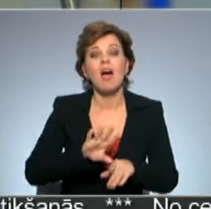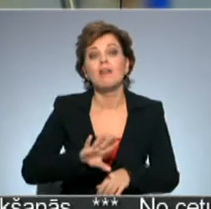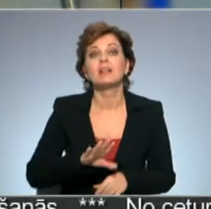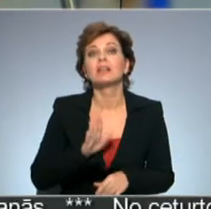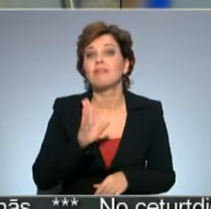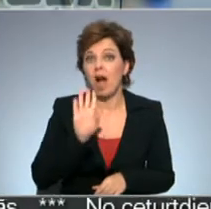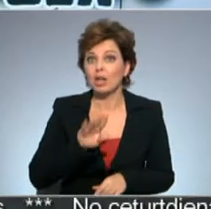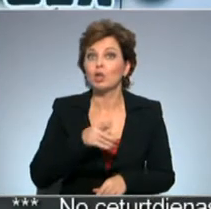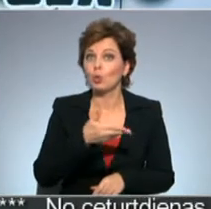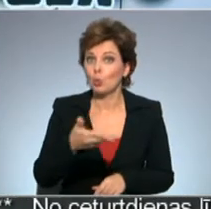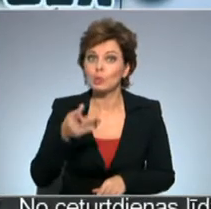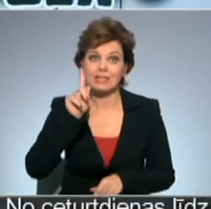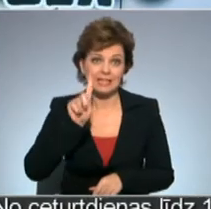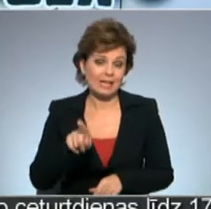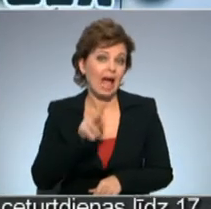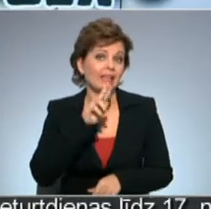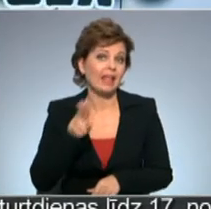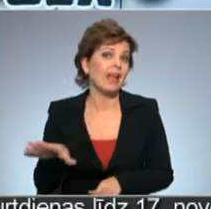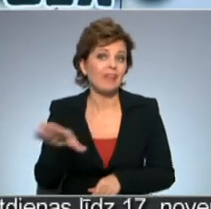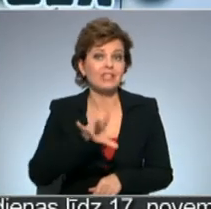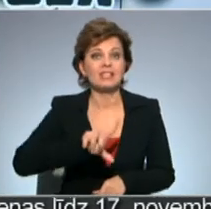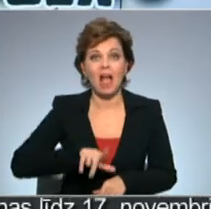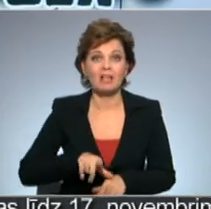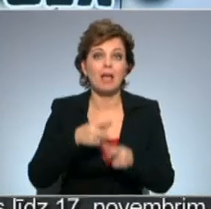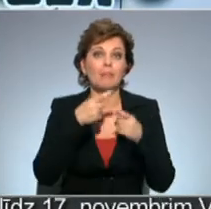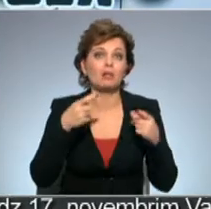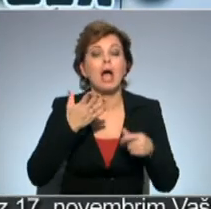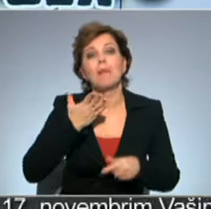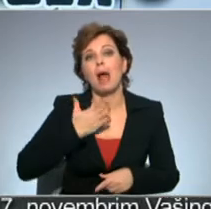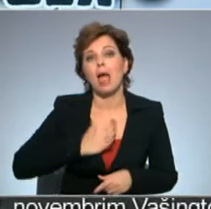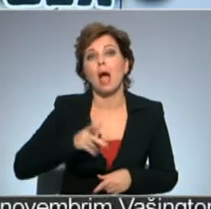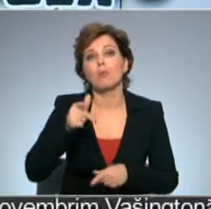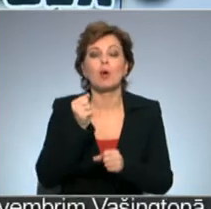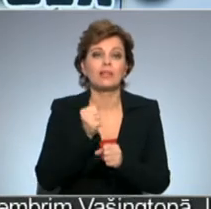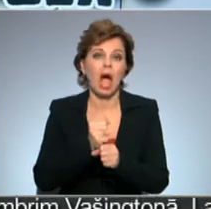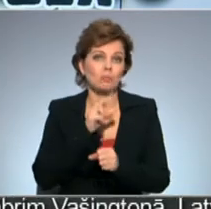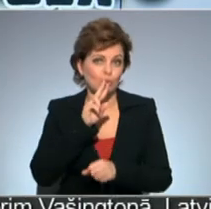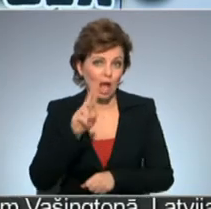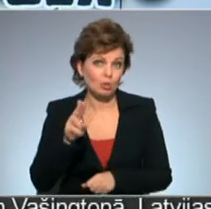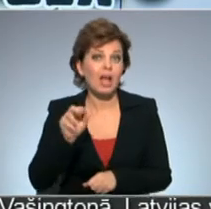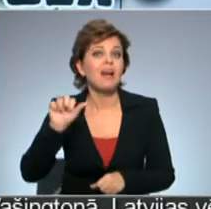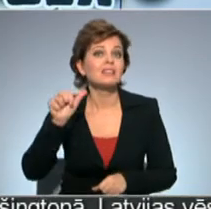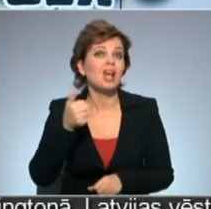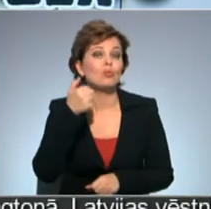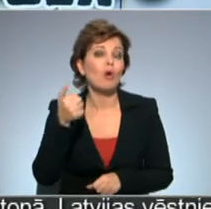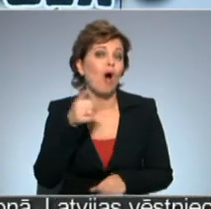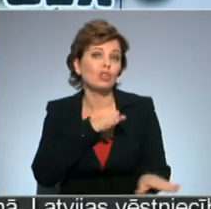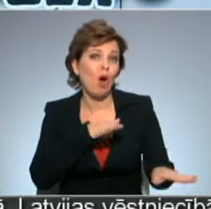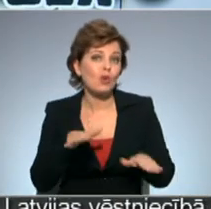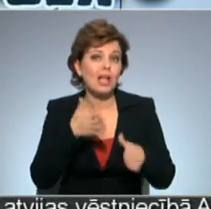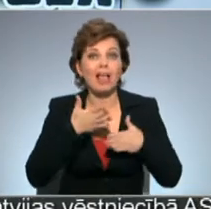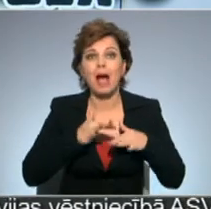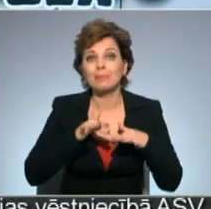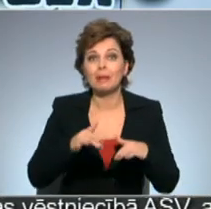Starp citu, vai zinājāt, ka šī nedēļa visā Latvijā ir pasludināta par labo darbu nedēļu? To jau 6. Gadu organizē labdarības